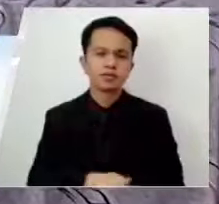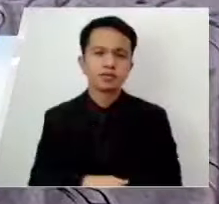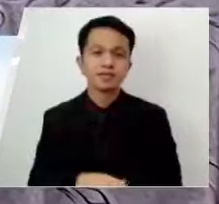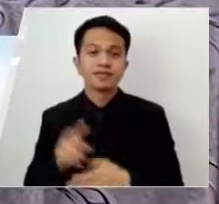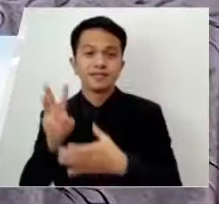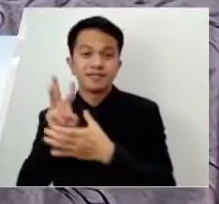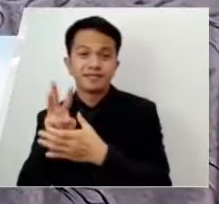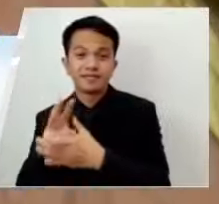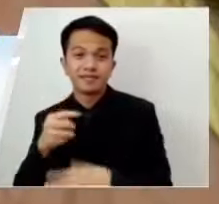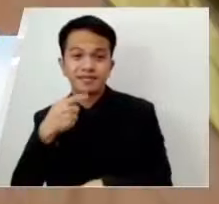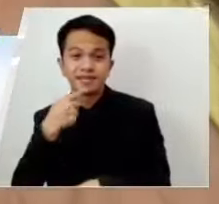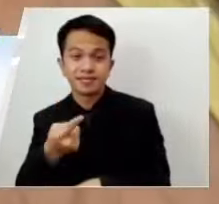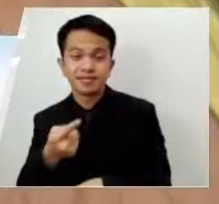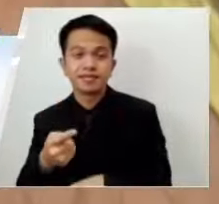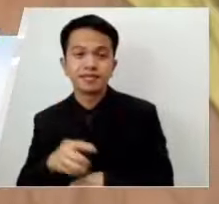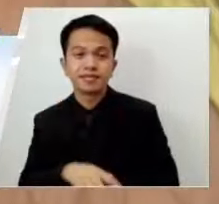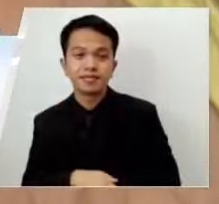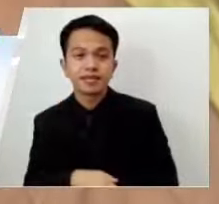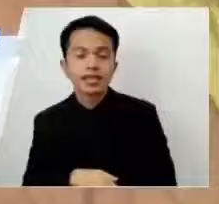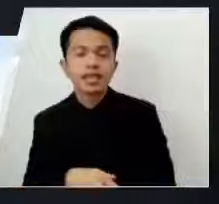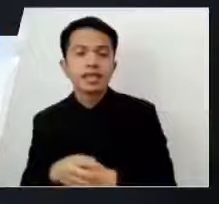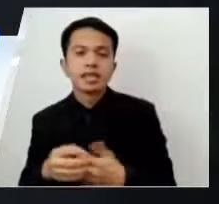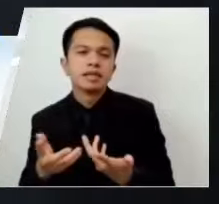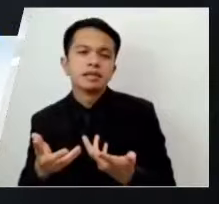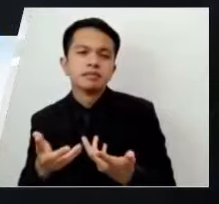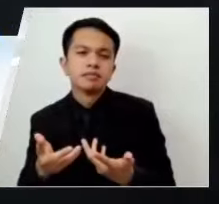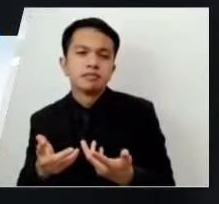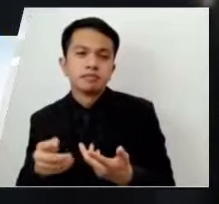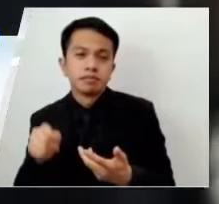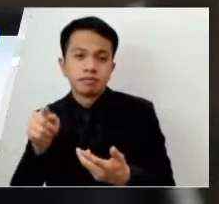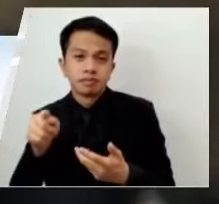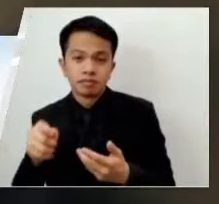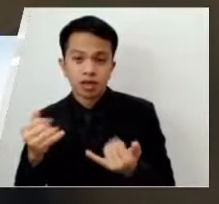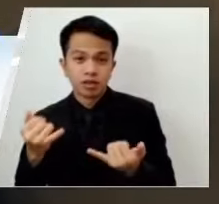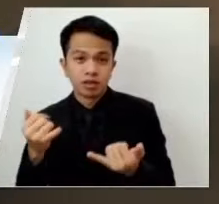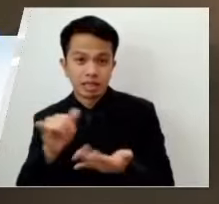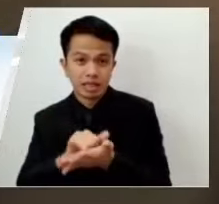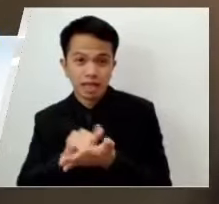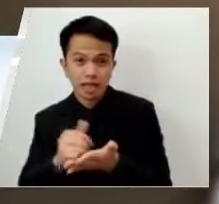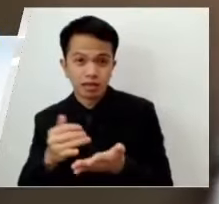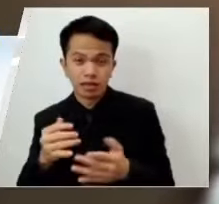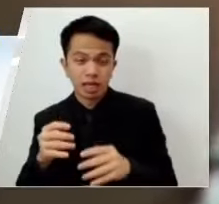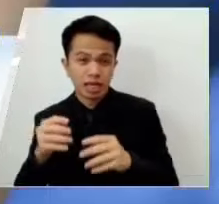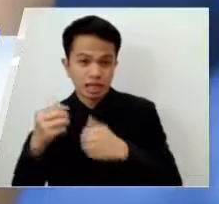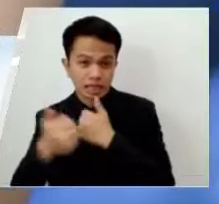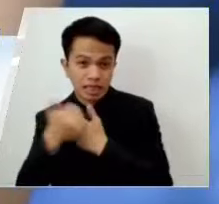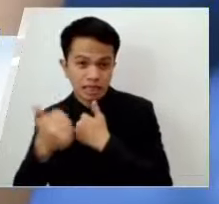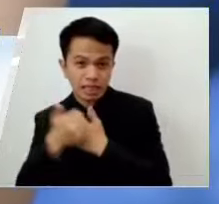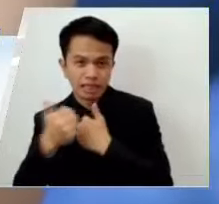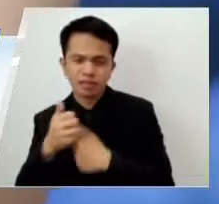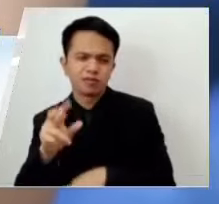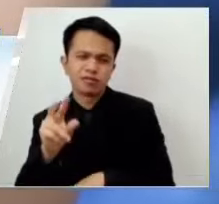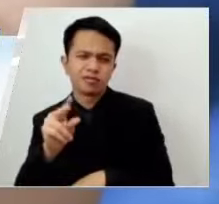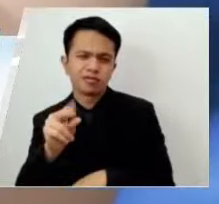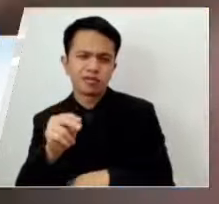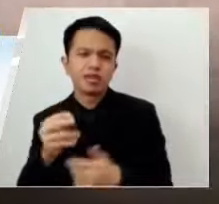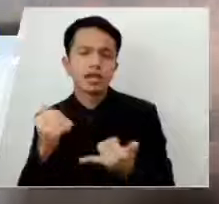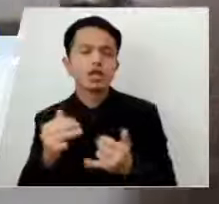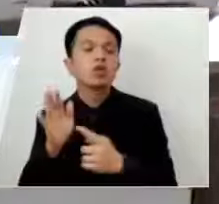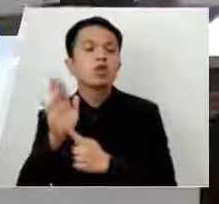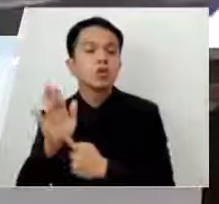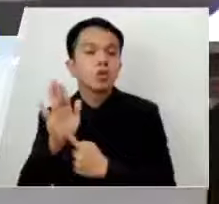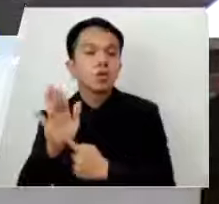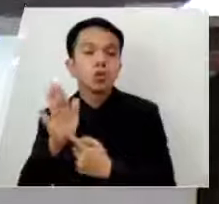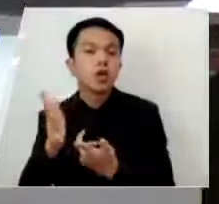Filipino o KWF, hindi naman maituturing na banta ang mga bagong salita o expression na nauso ngayon sa social media. Nagpapakita pa nga raw ito ng